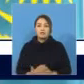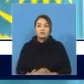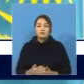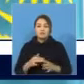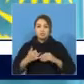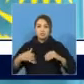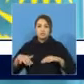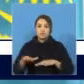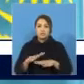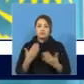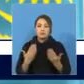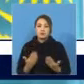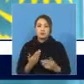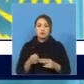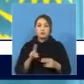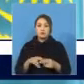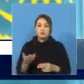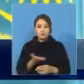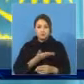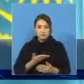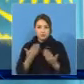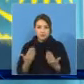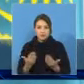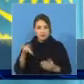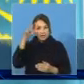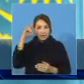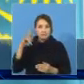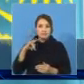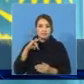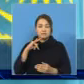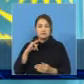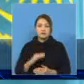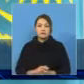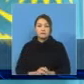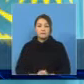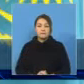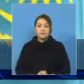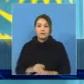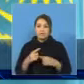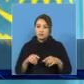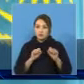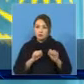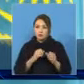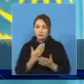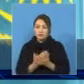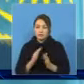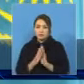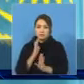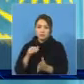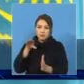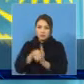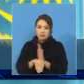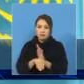жер. Енді бұл бізді жаңағы Қазақстанда ол ерекше қорғалатын аймақтардың тізіміне